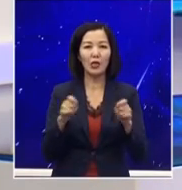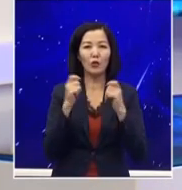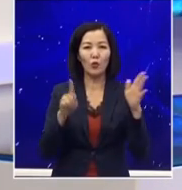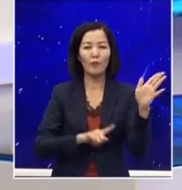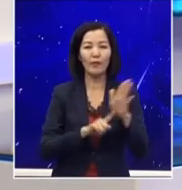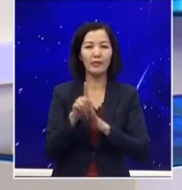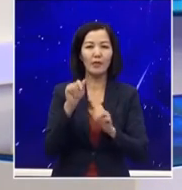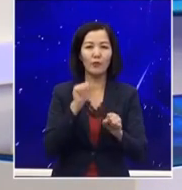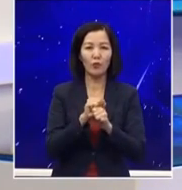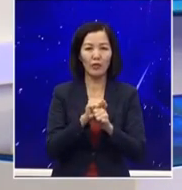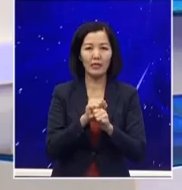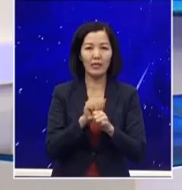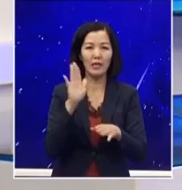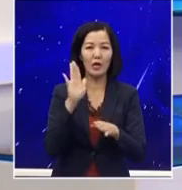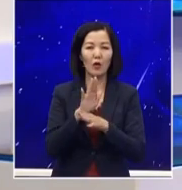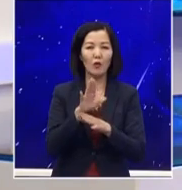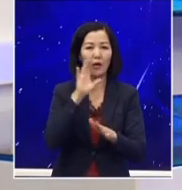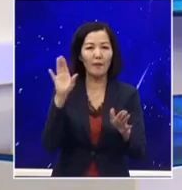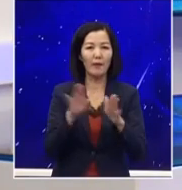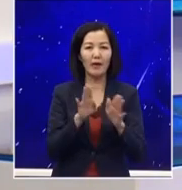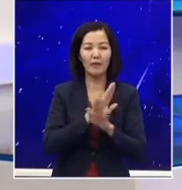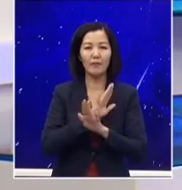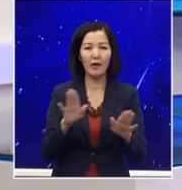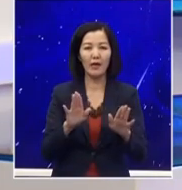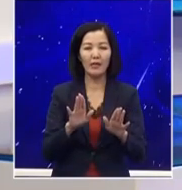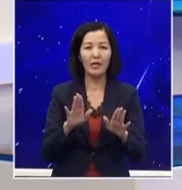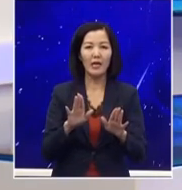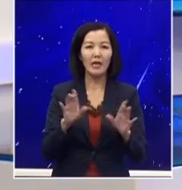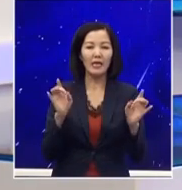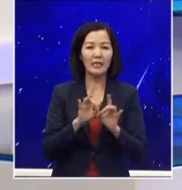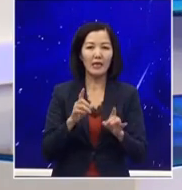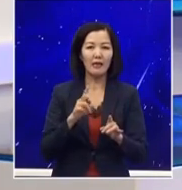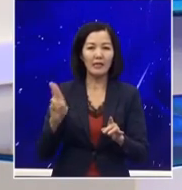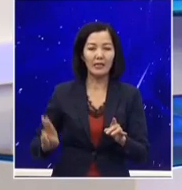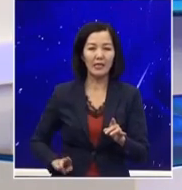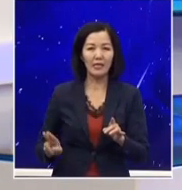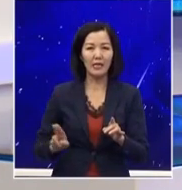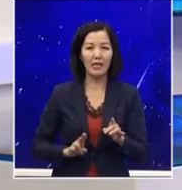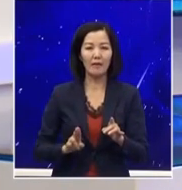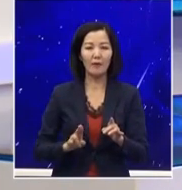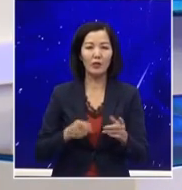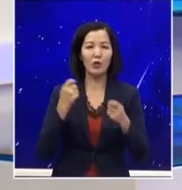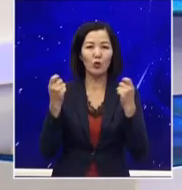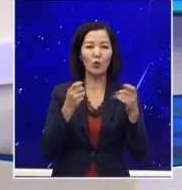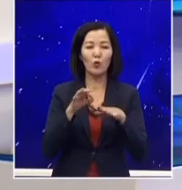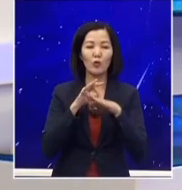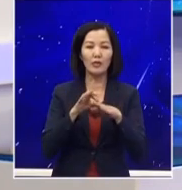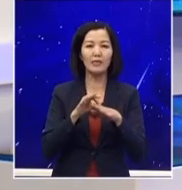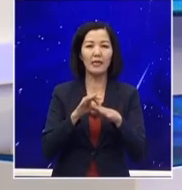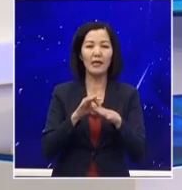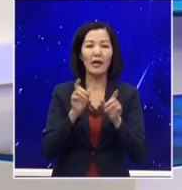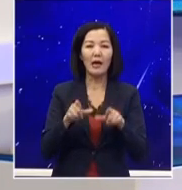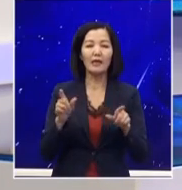елемей қауым жинаған тойхана әкімшілермен заңды тұлғалар айыппұл арқалады. Облыс әкімінің орынбасары Батыржан Байжұманов